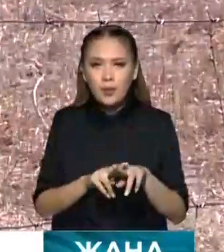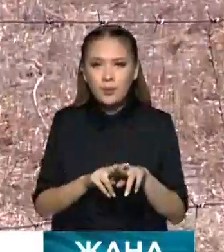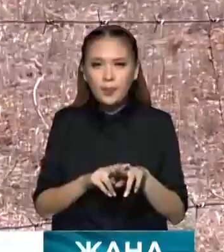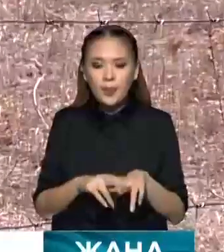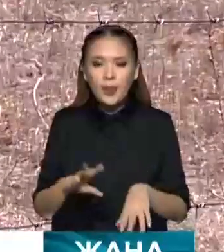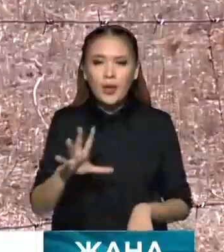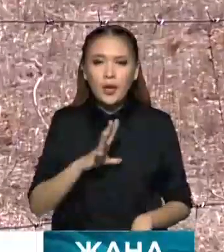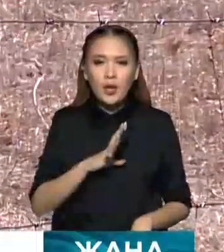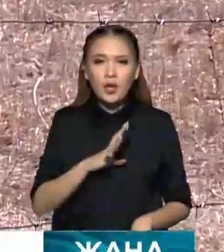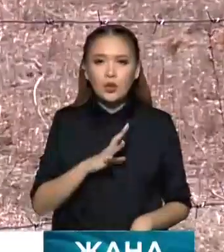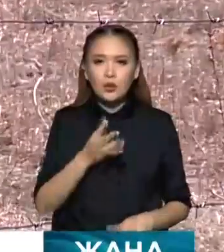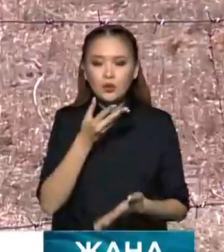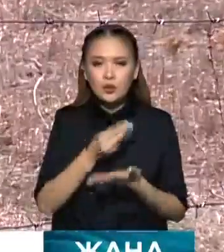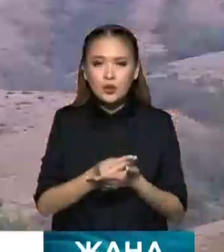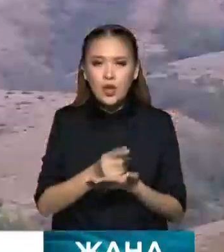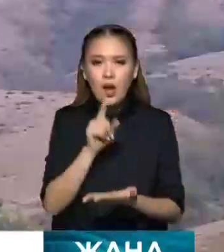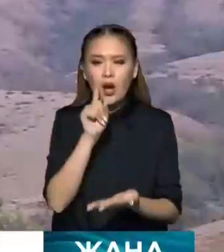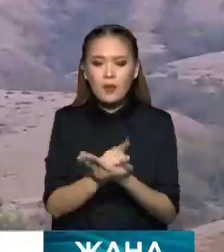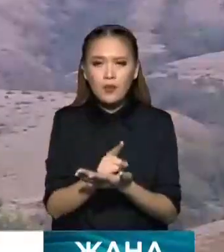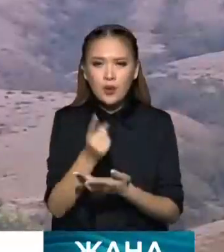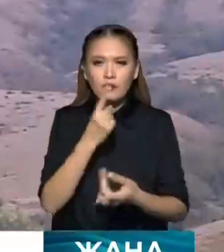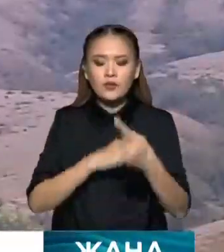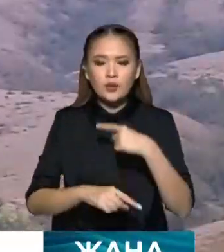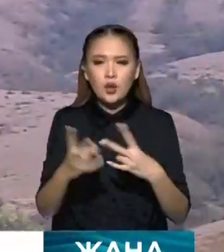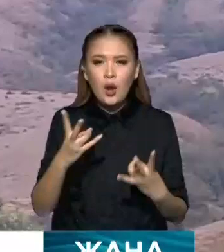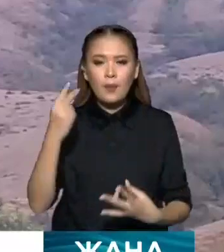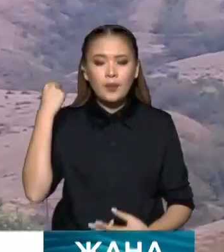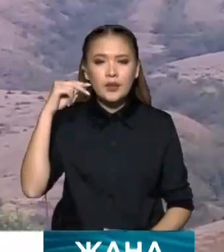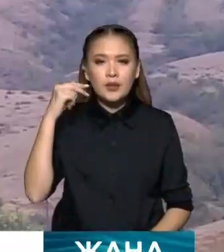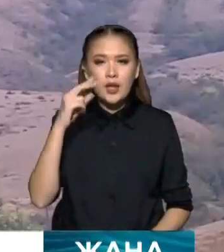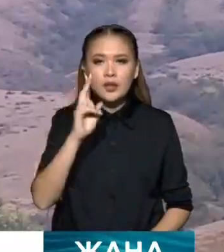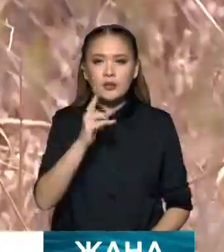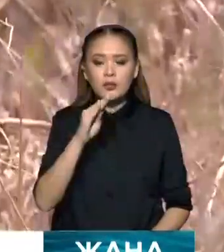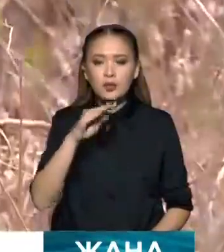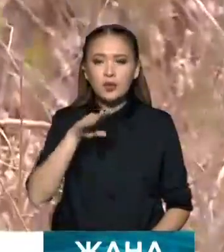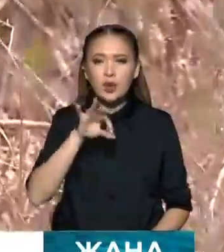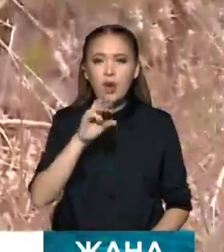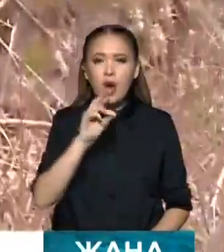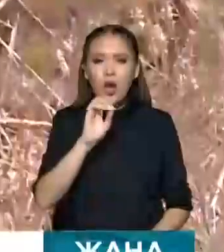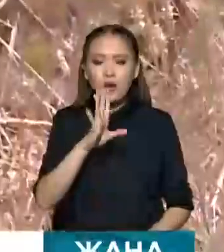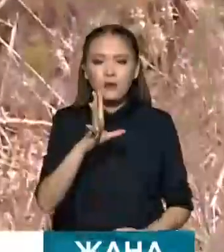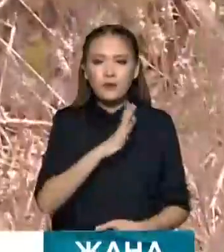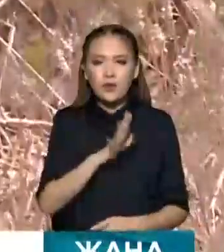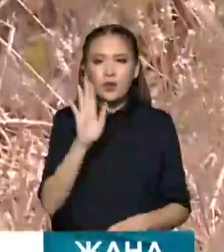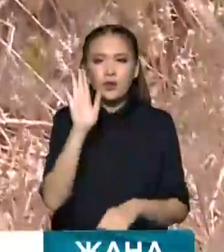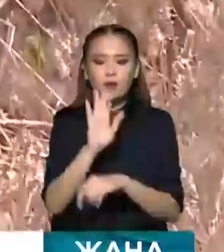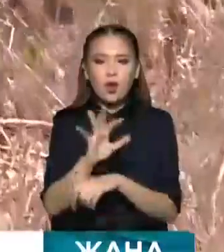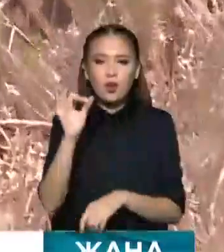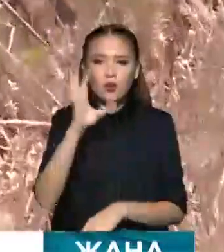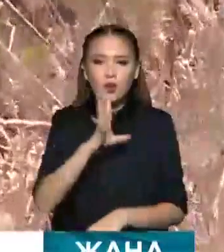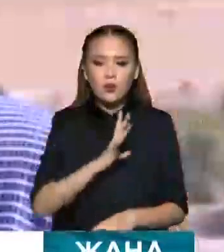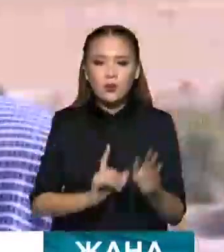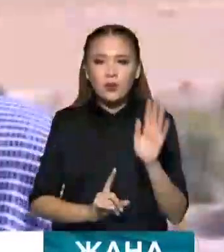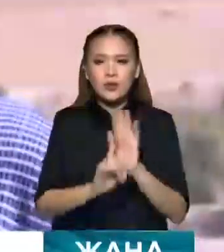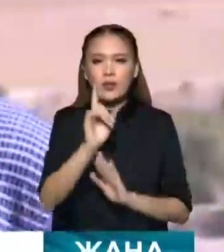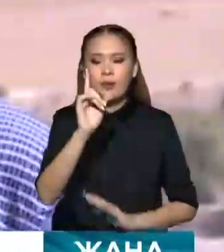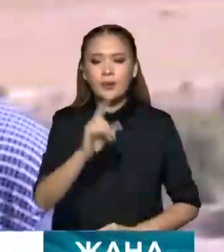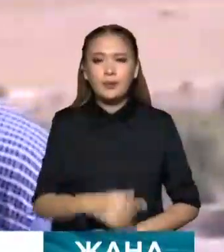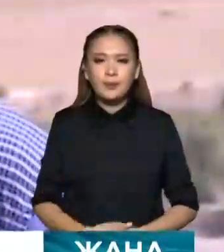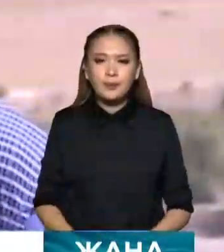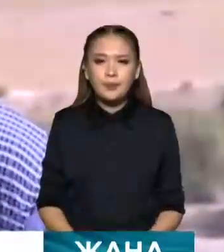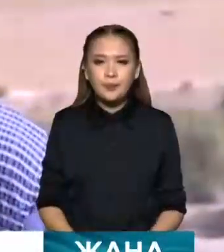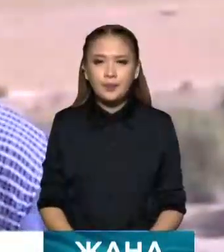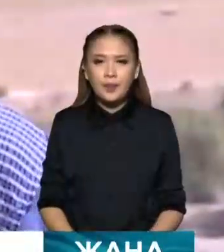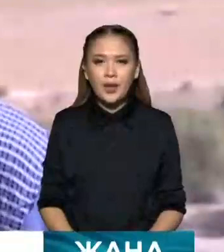иелері өздеріне тиесілі жерлерді қайтара бастаған. Бұл президент Қасым Жомарт Тоқаевтың жолдауына орай көтерілген бастама. Елді